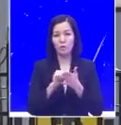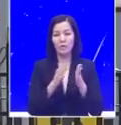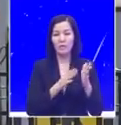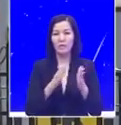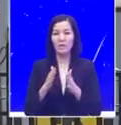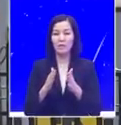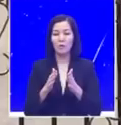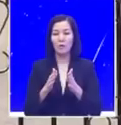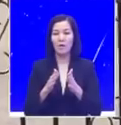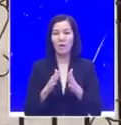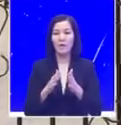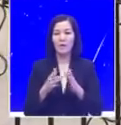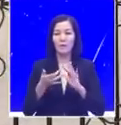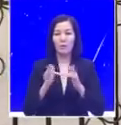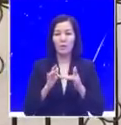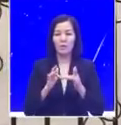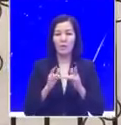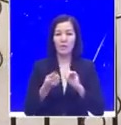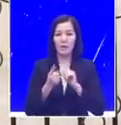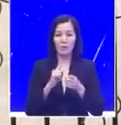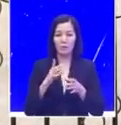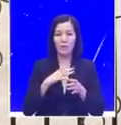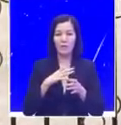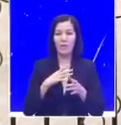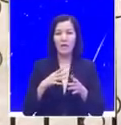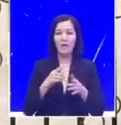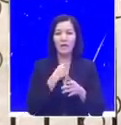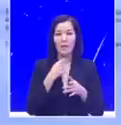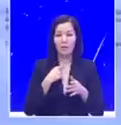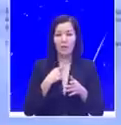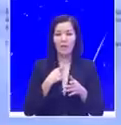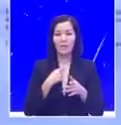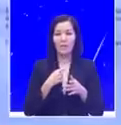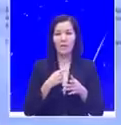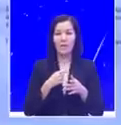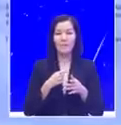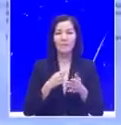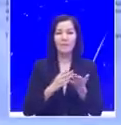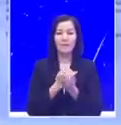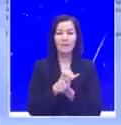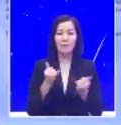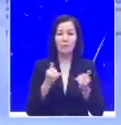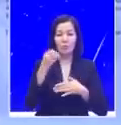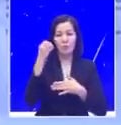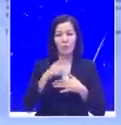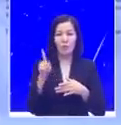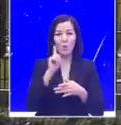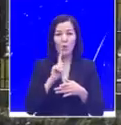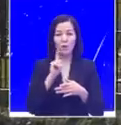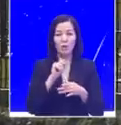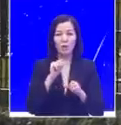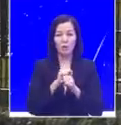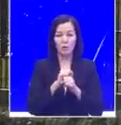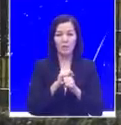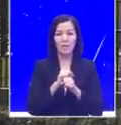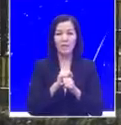сынды қызметтерде онлайн режимге көшірілді. Яғни облыс орталығындағы мамандандырылған халыққа қызмет көрсету орталығы да уақытша жұмысын